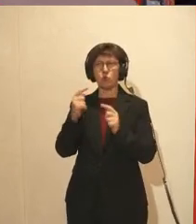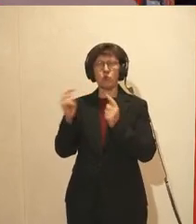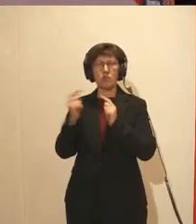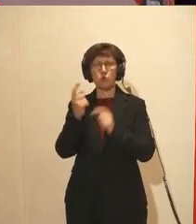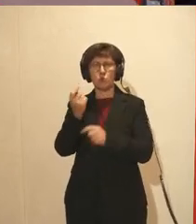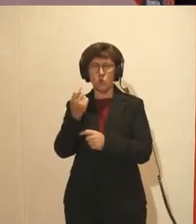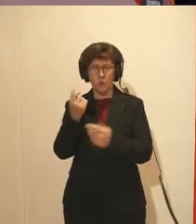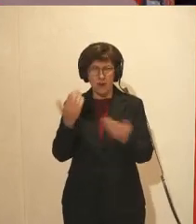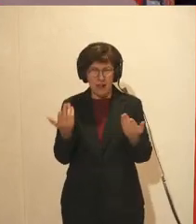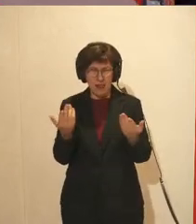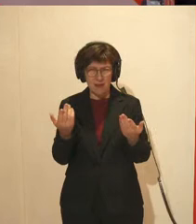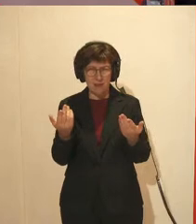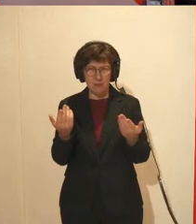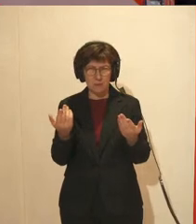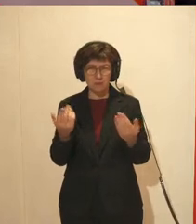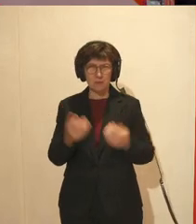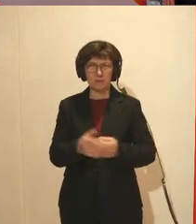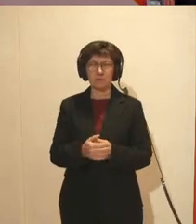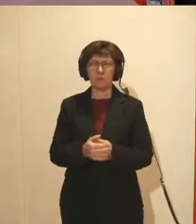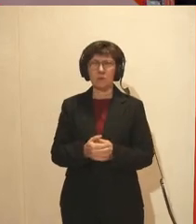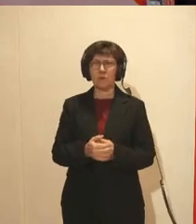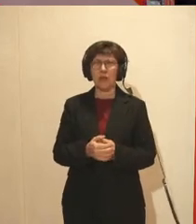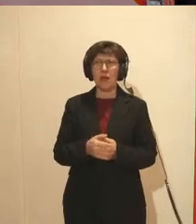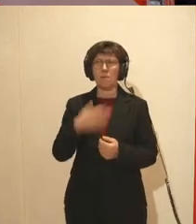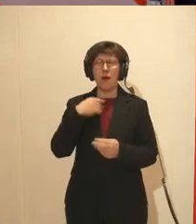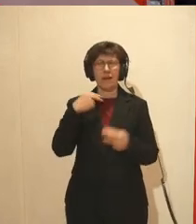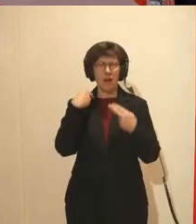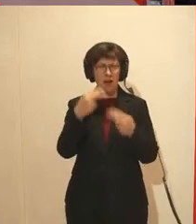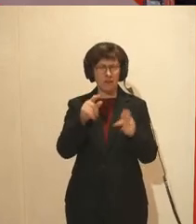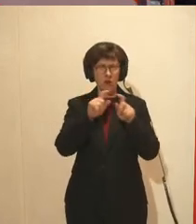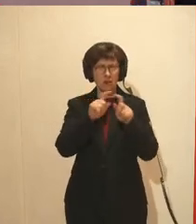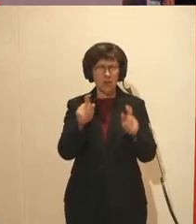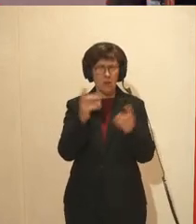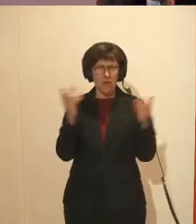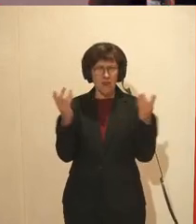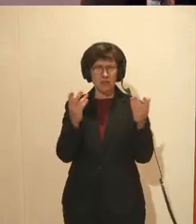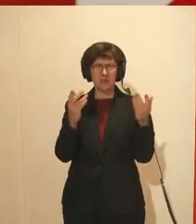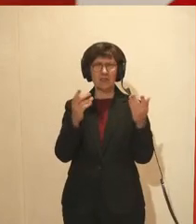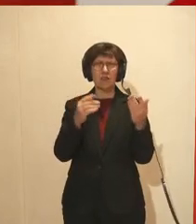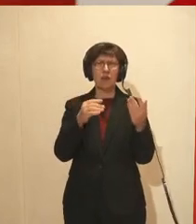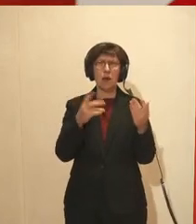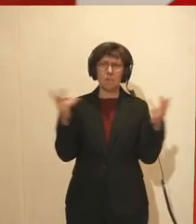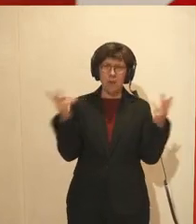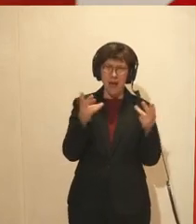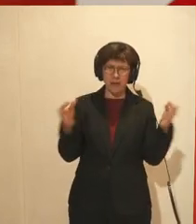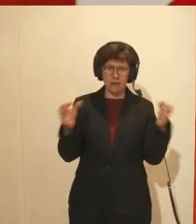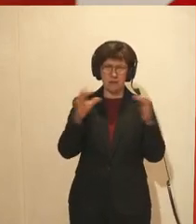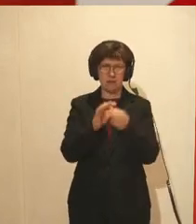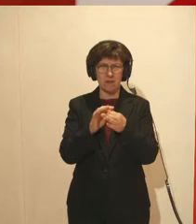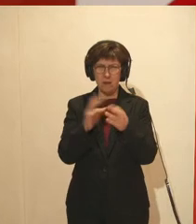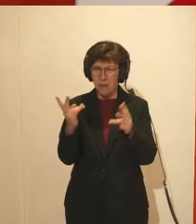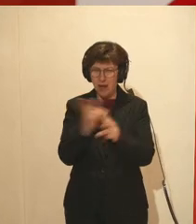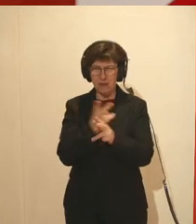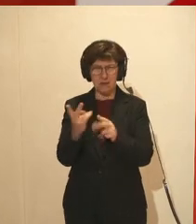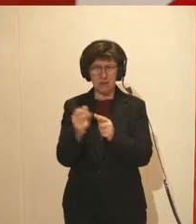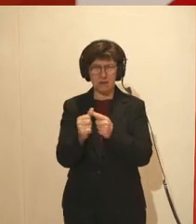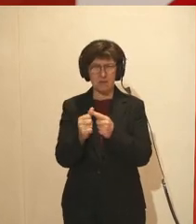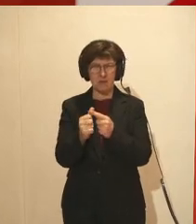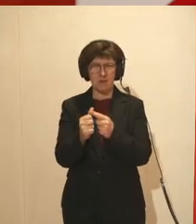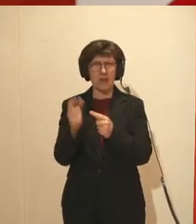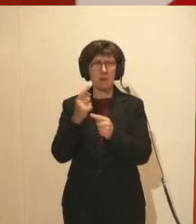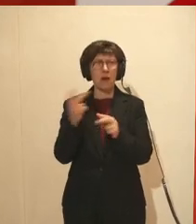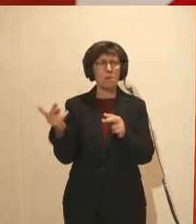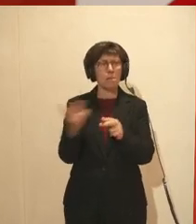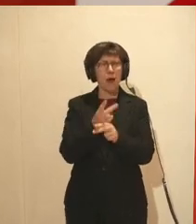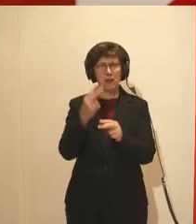sprechen meine antwort zu dem thema ist das eine geht nicht ohne das andere aber es sind immer